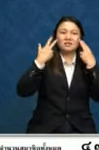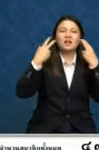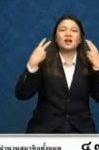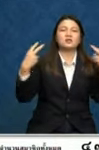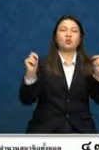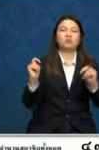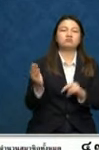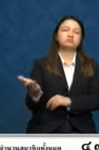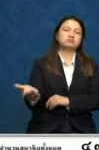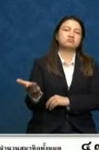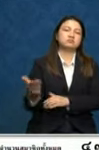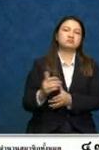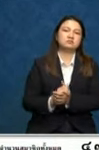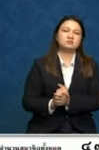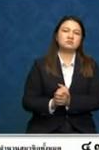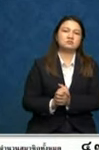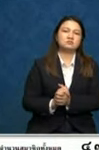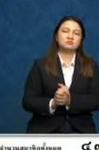มนตรี